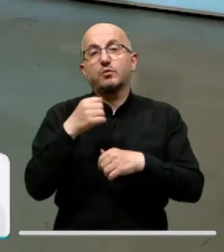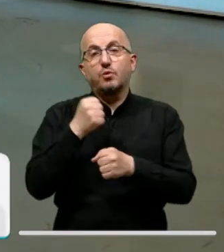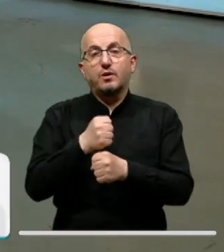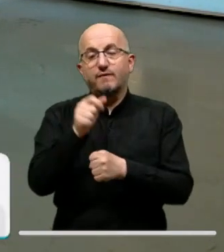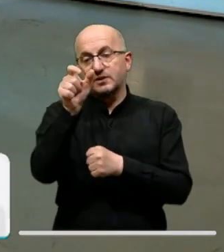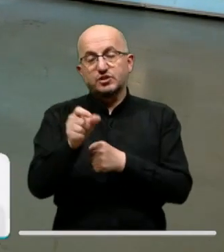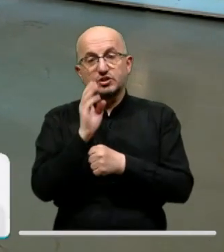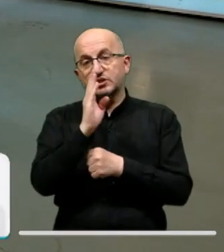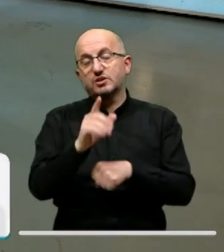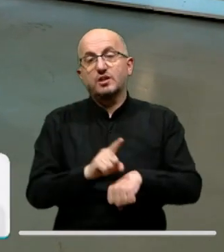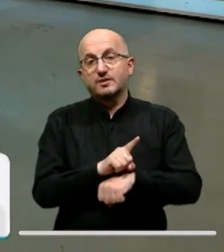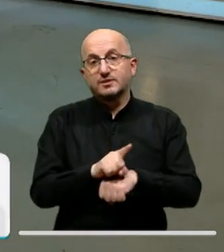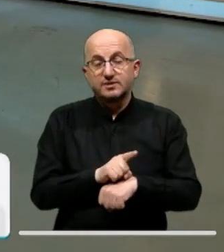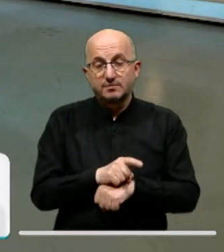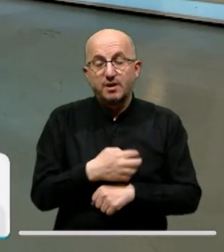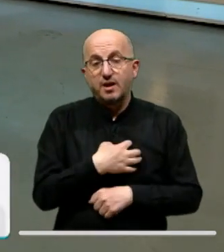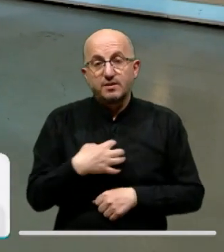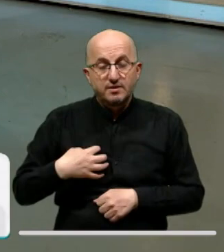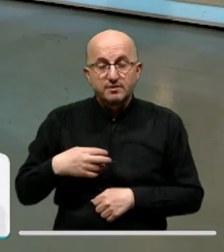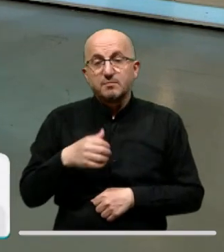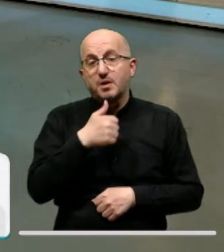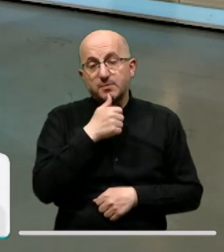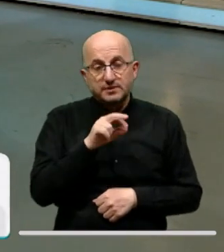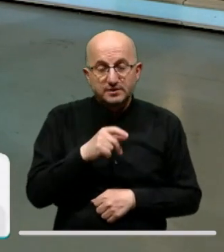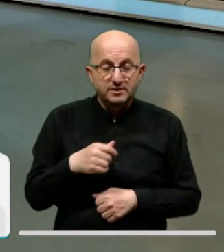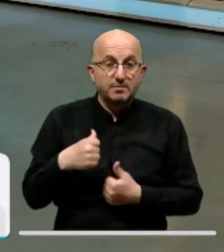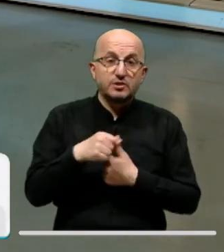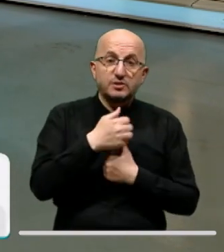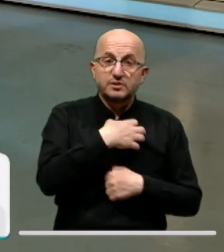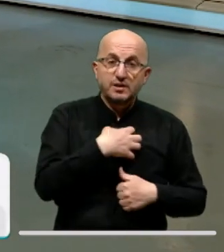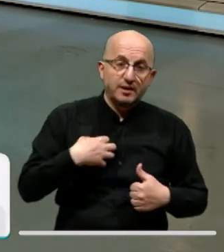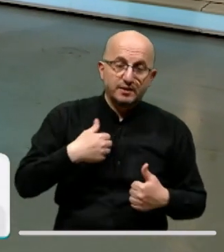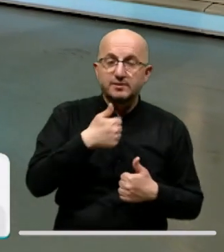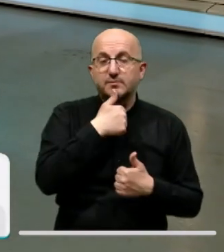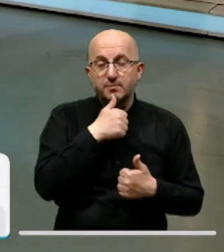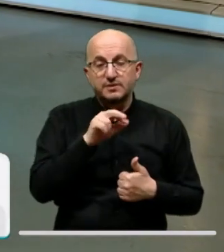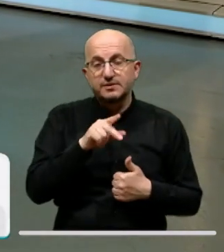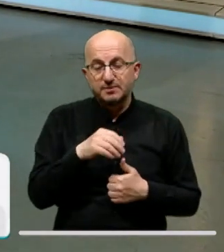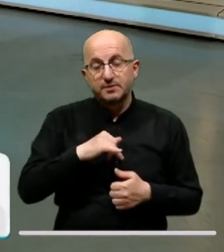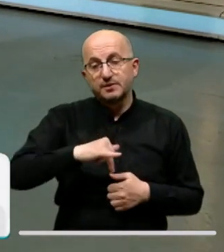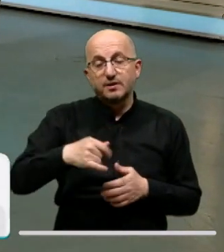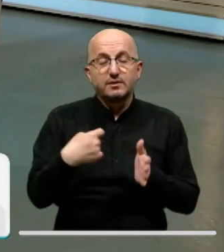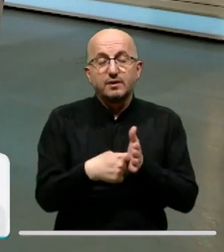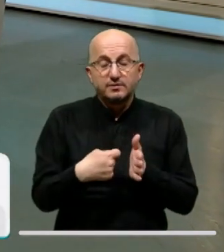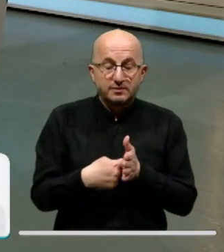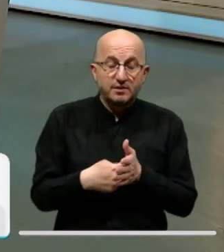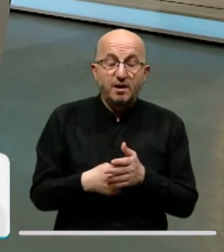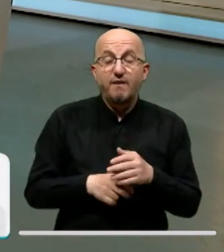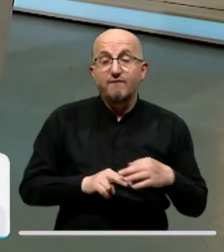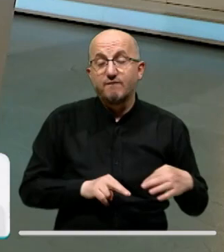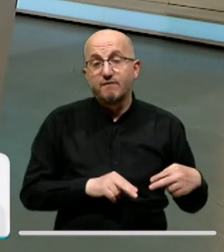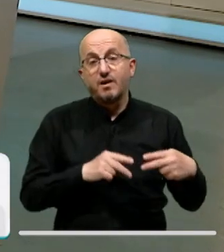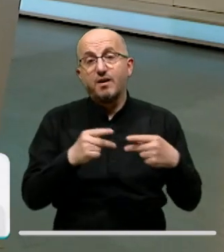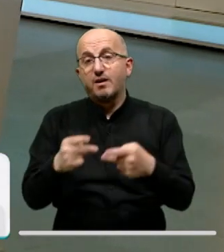gideceğinden Eee Anası gibi babası gibi kayın pederi kayın validesi gibi yakını adına vekalet